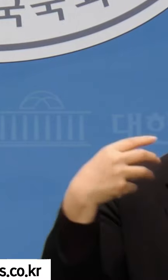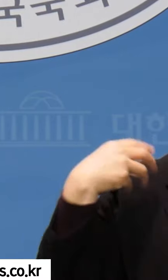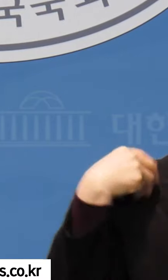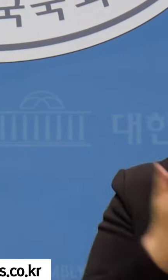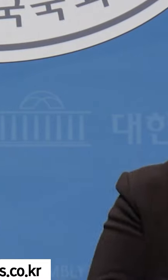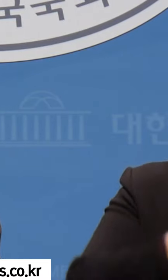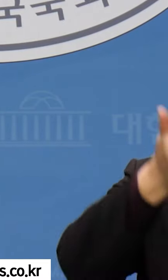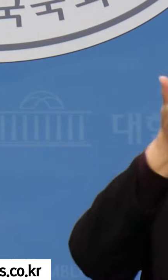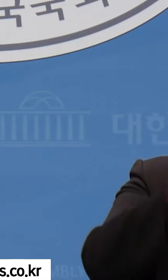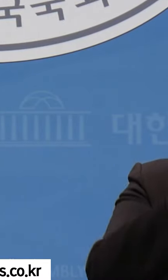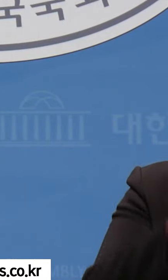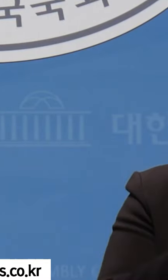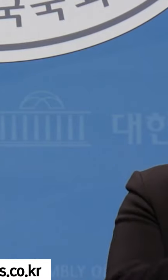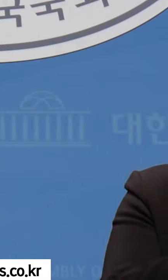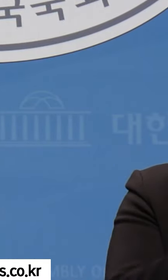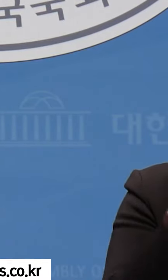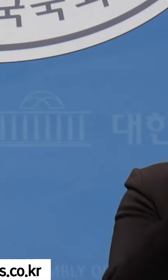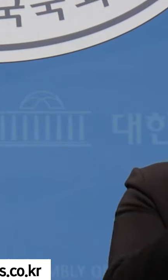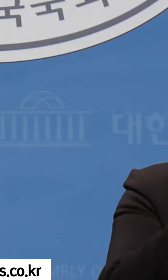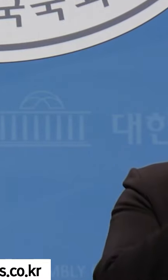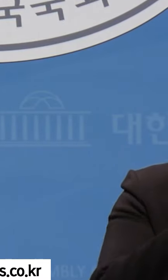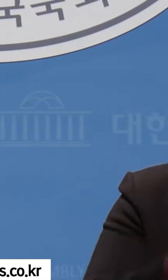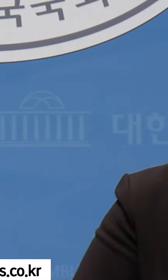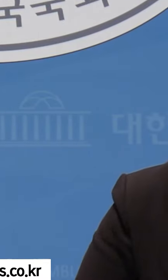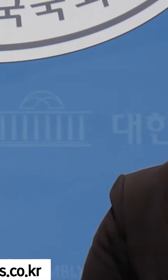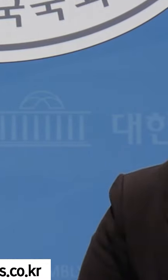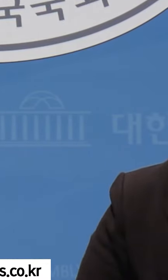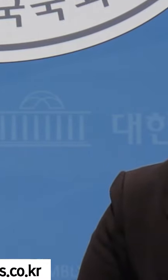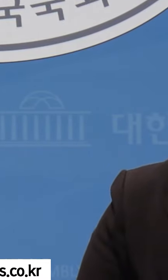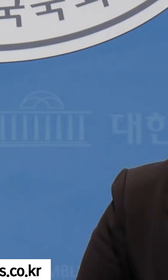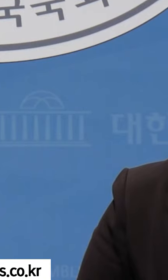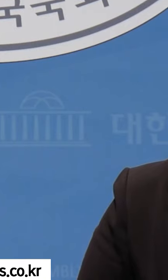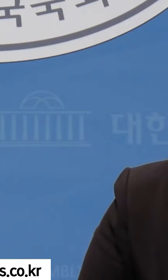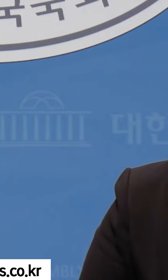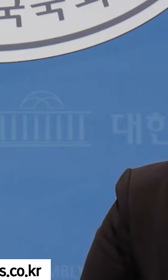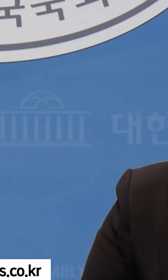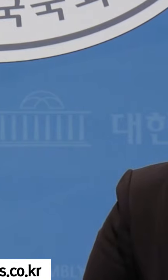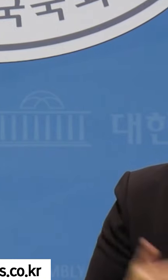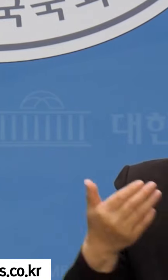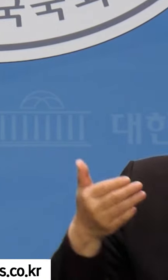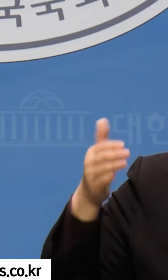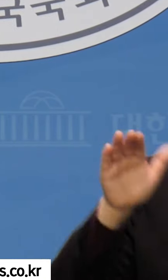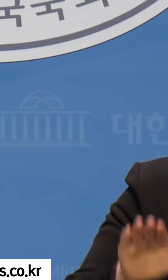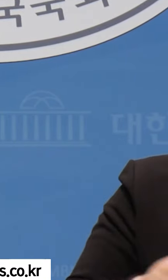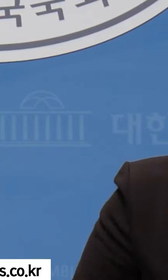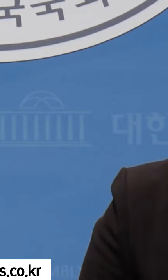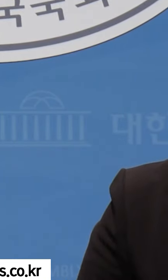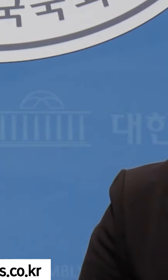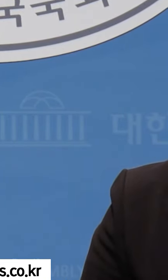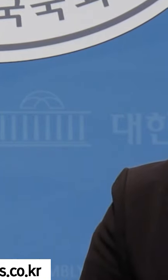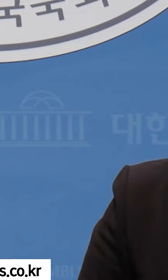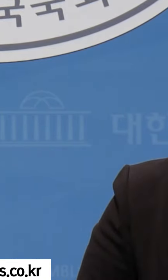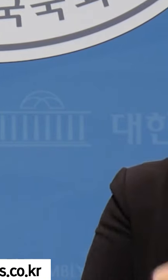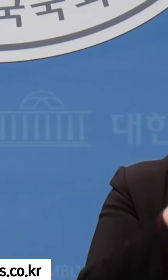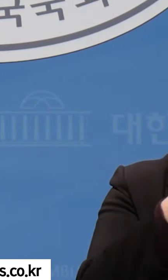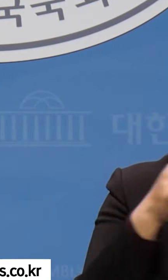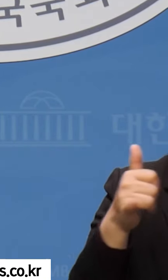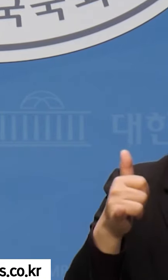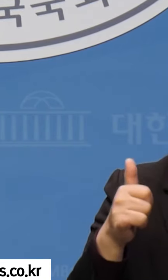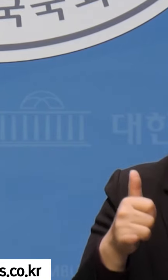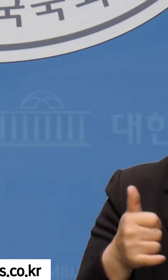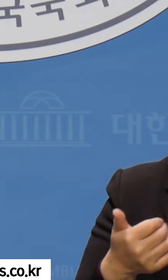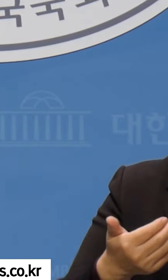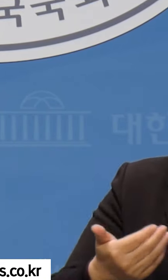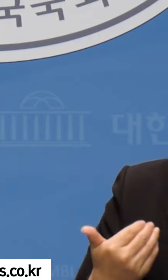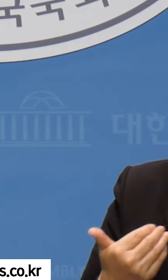성공을 뒷받침하고 싶었습니다. 그러나 4명의